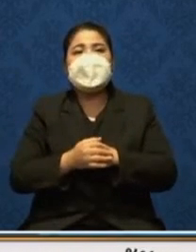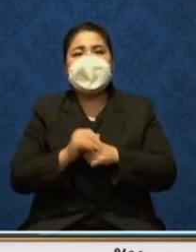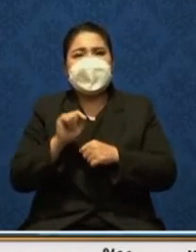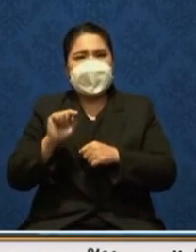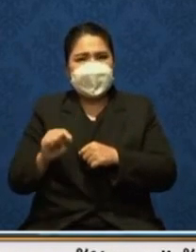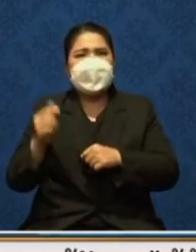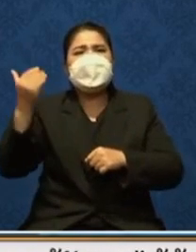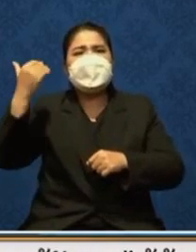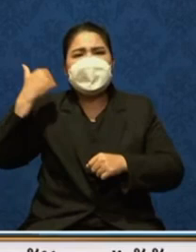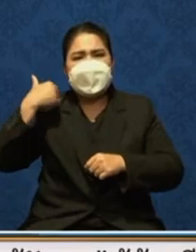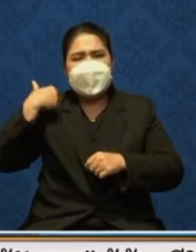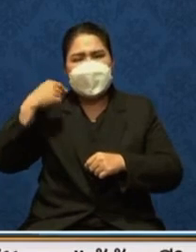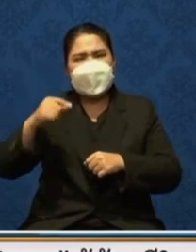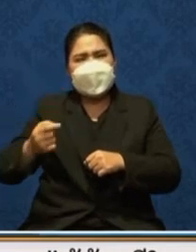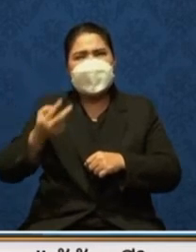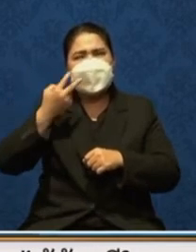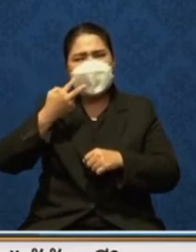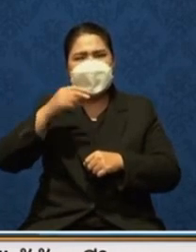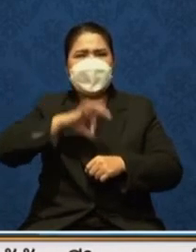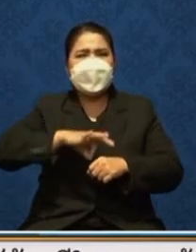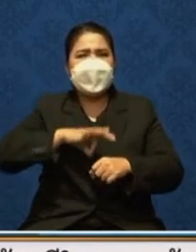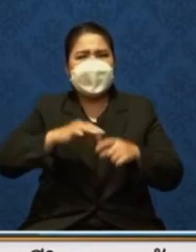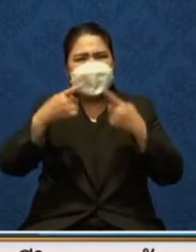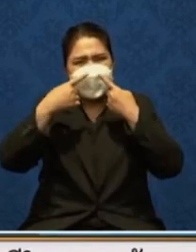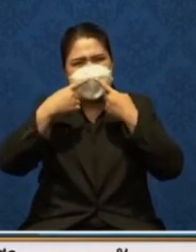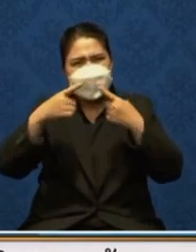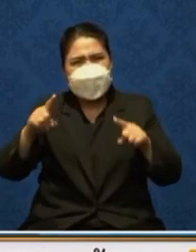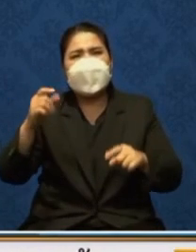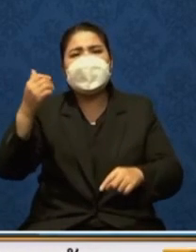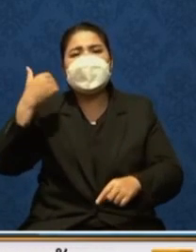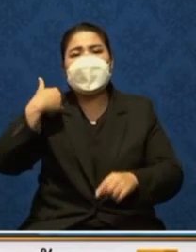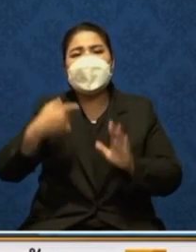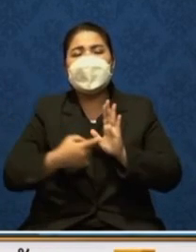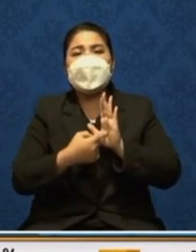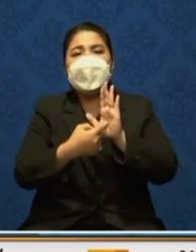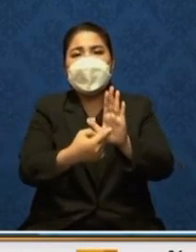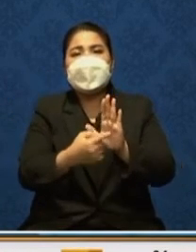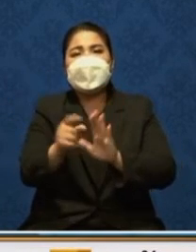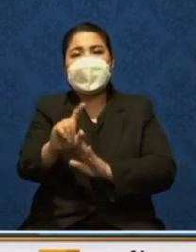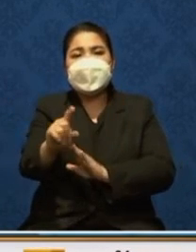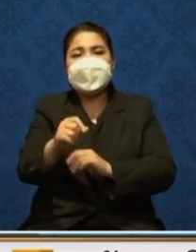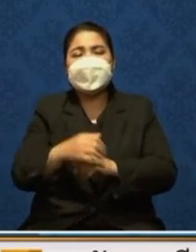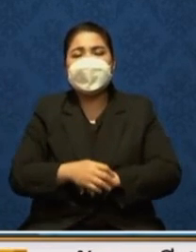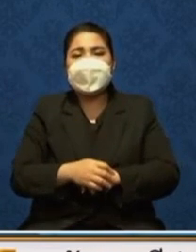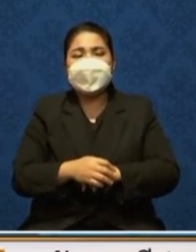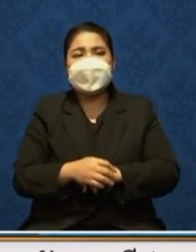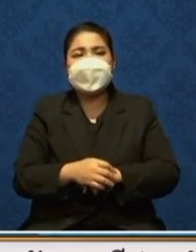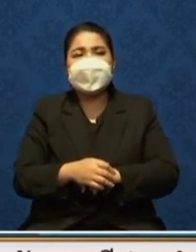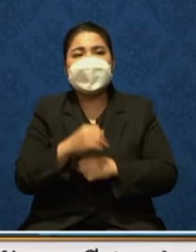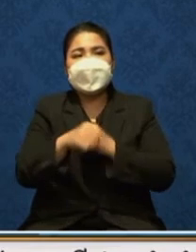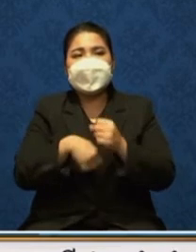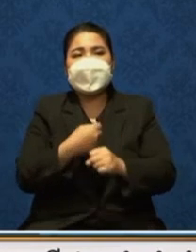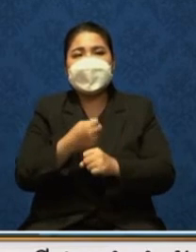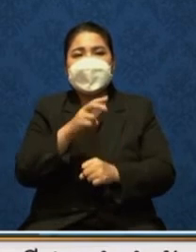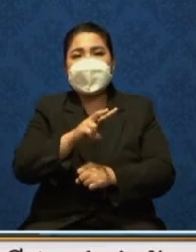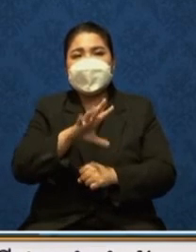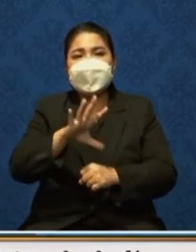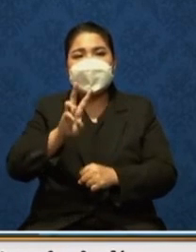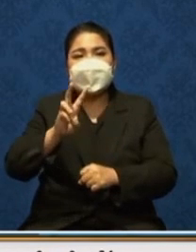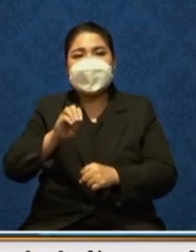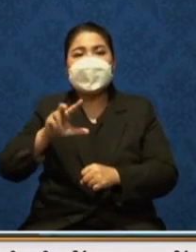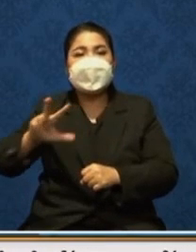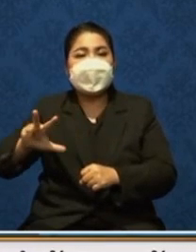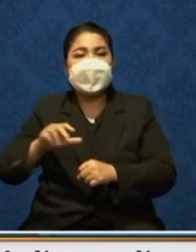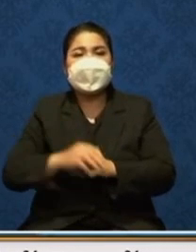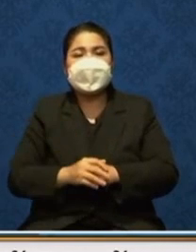ก็มีหลายอย่างที่มัดูผิดปกติมากๆผมโกตวอย่างนิดเดียวครับเฉพาะของปี 63 ครับปี